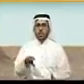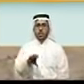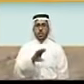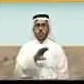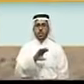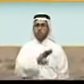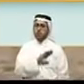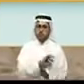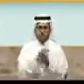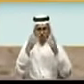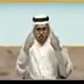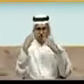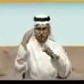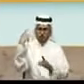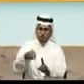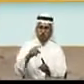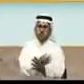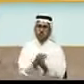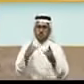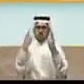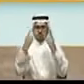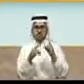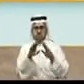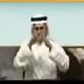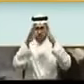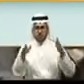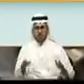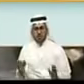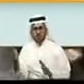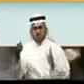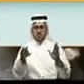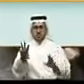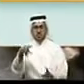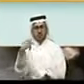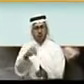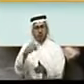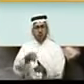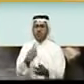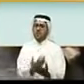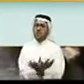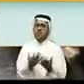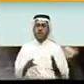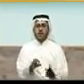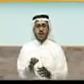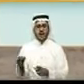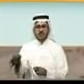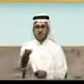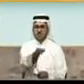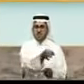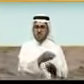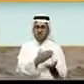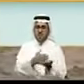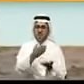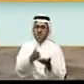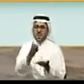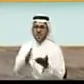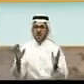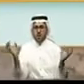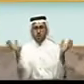الجيش اليمني سيطرته على سلسلة الجبال المحيطة بالمحافظة، بالإضافة إلى تأمين قرية بني هويدي. وأسفرت